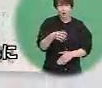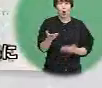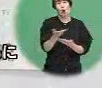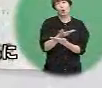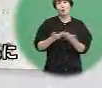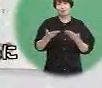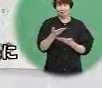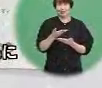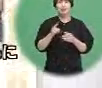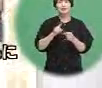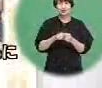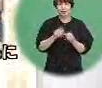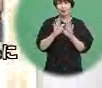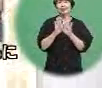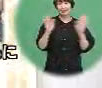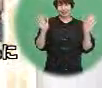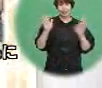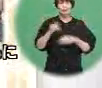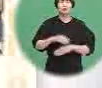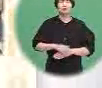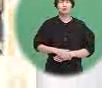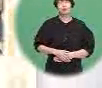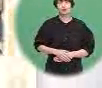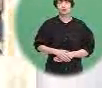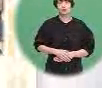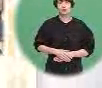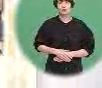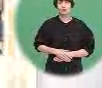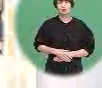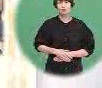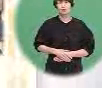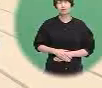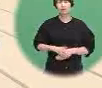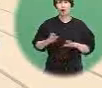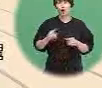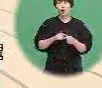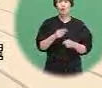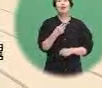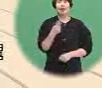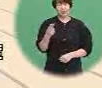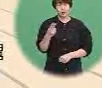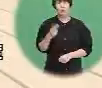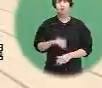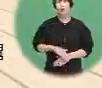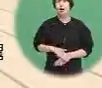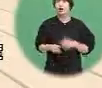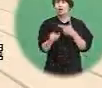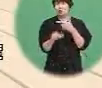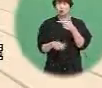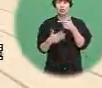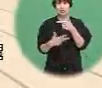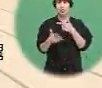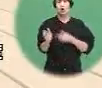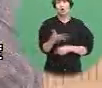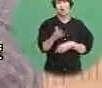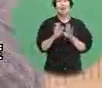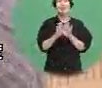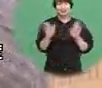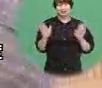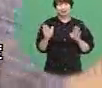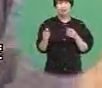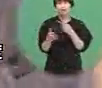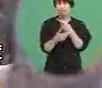交流してもらおうと開催されています今年度の活動は来月8日から